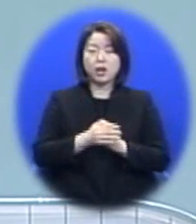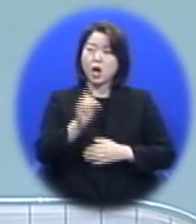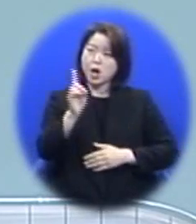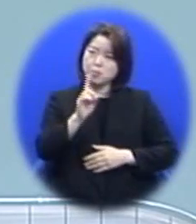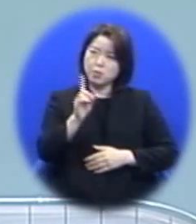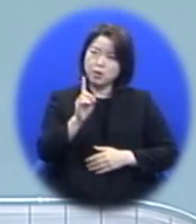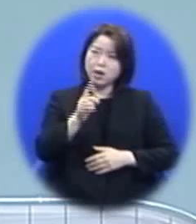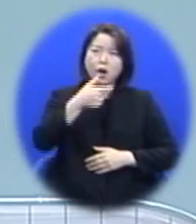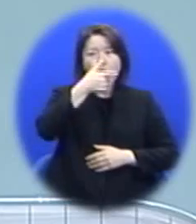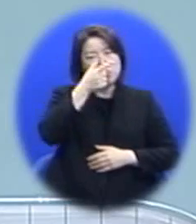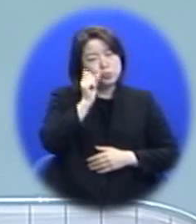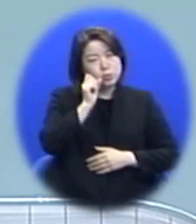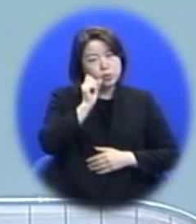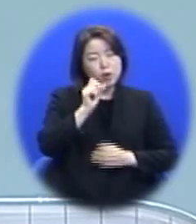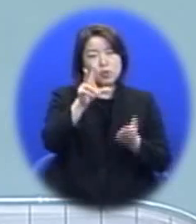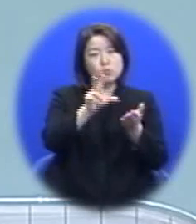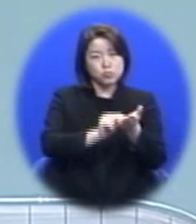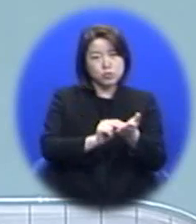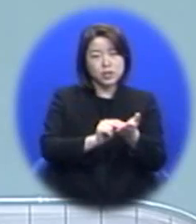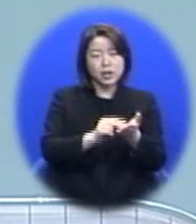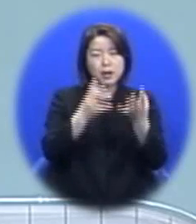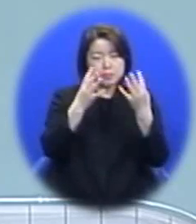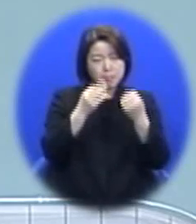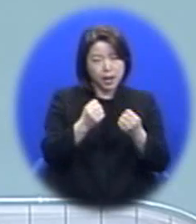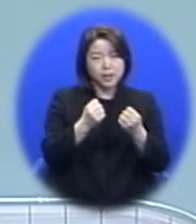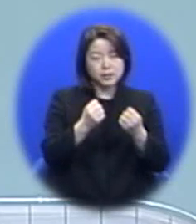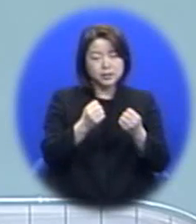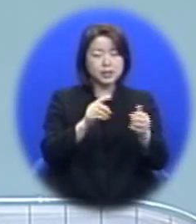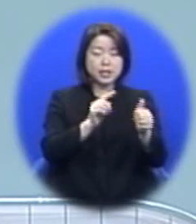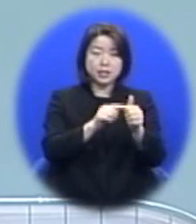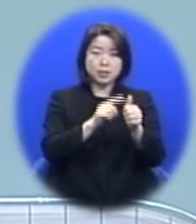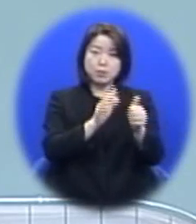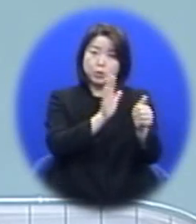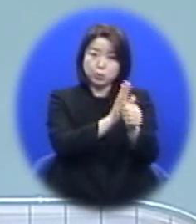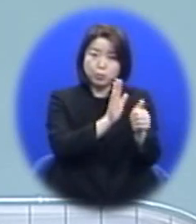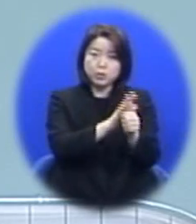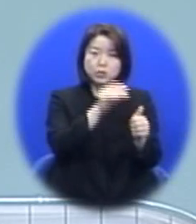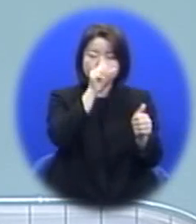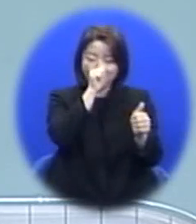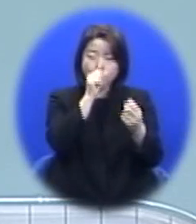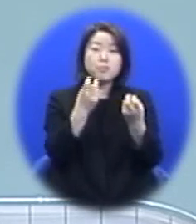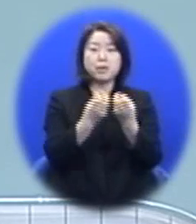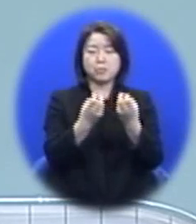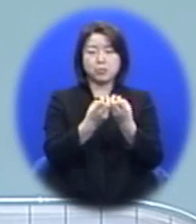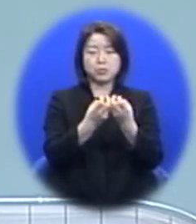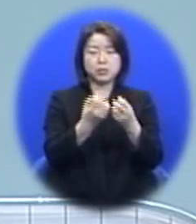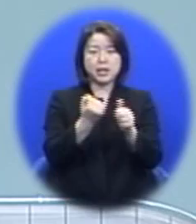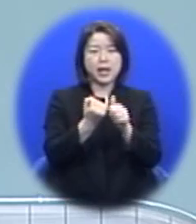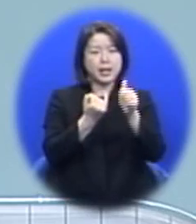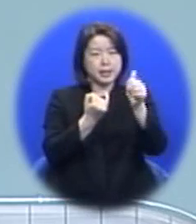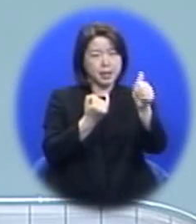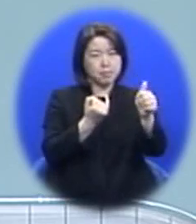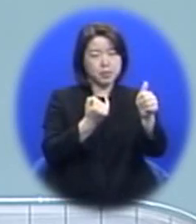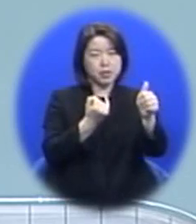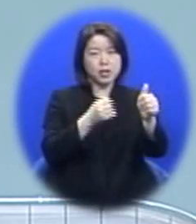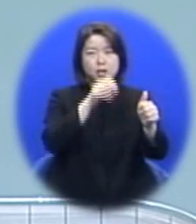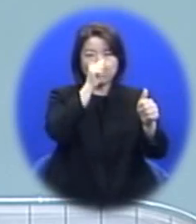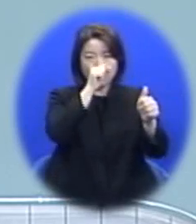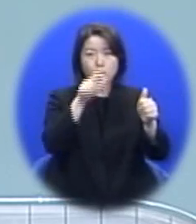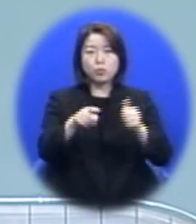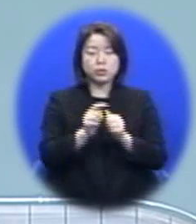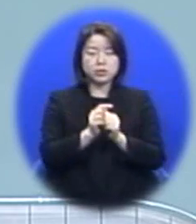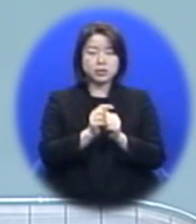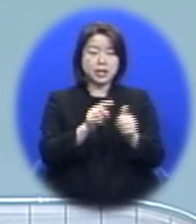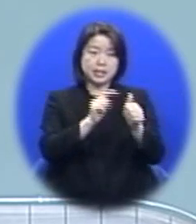뭔가 부족하고 문제가 많은 남편을 돕는 가장 좋은 방법은 남편의 장점은